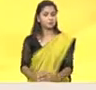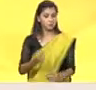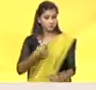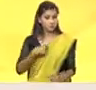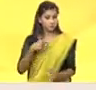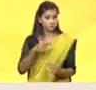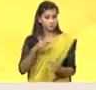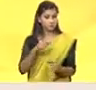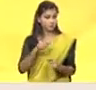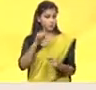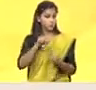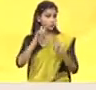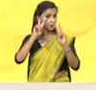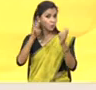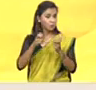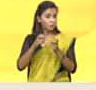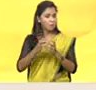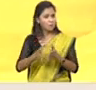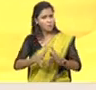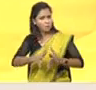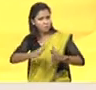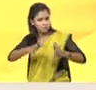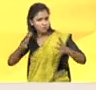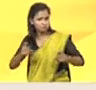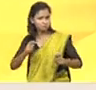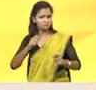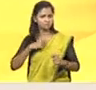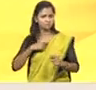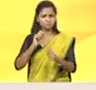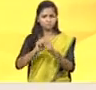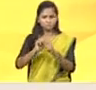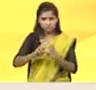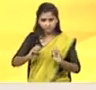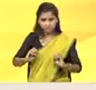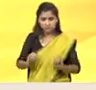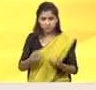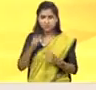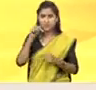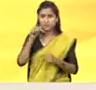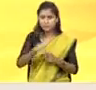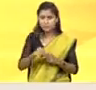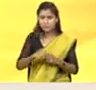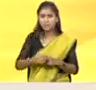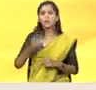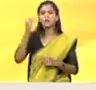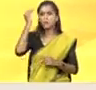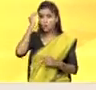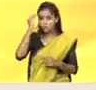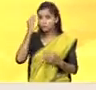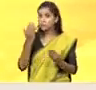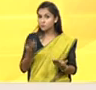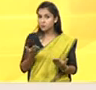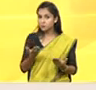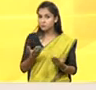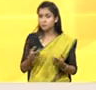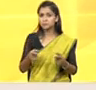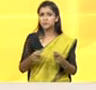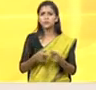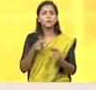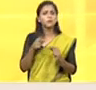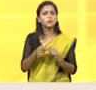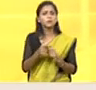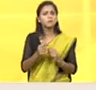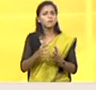पर जबरदस्त प्रतिक्रिया हुई है। इससे पता चलता है कि कितनी